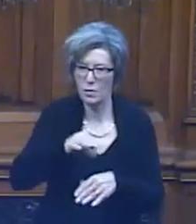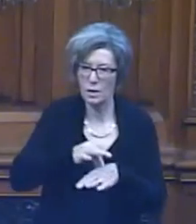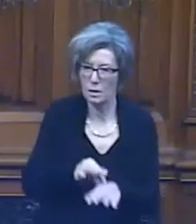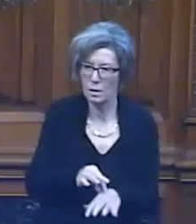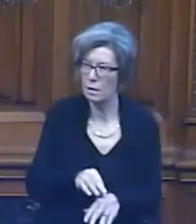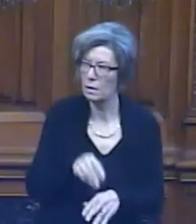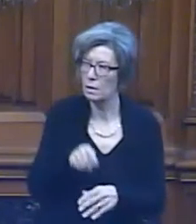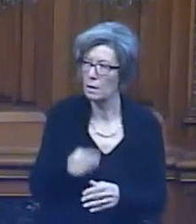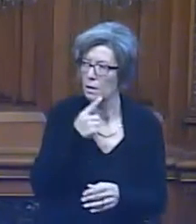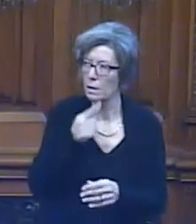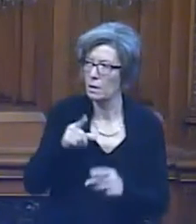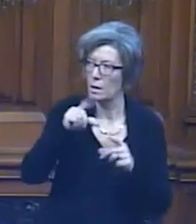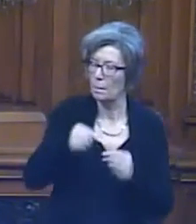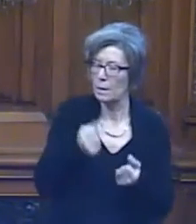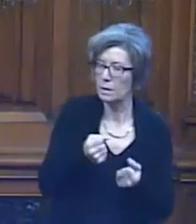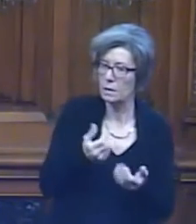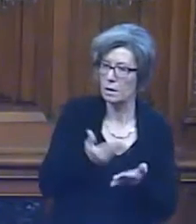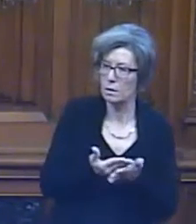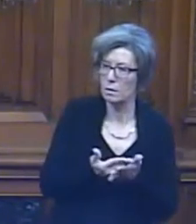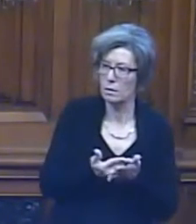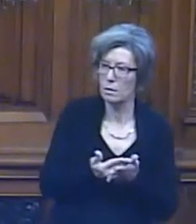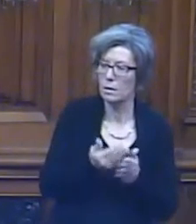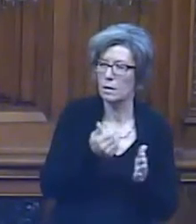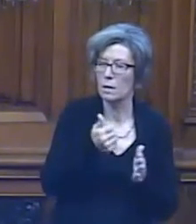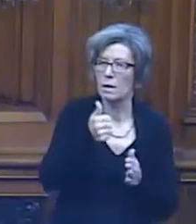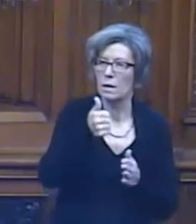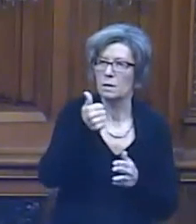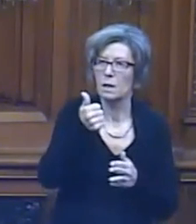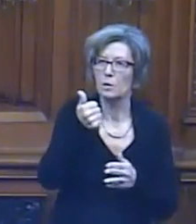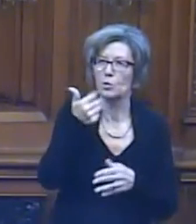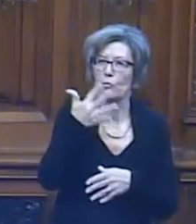der Mindestsicherung